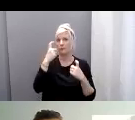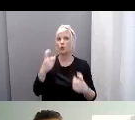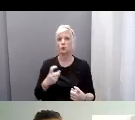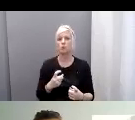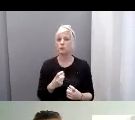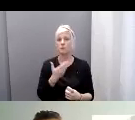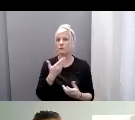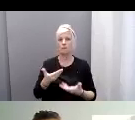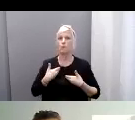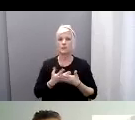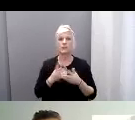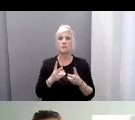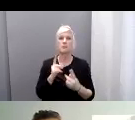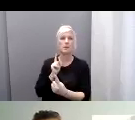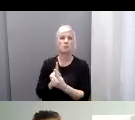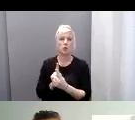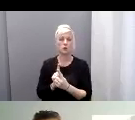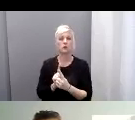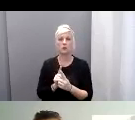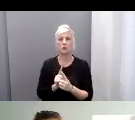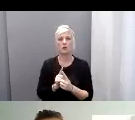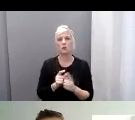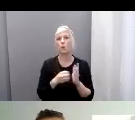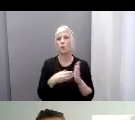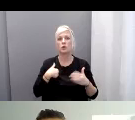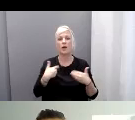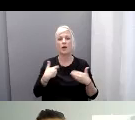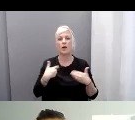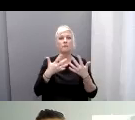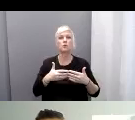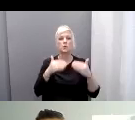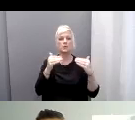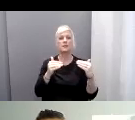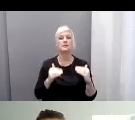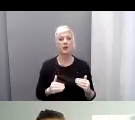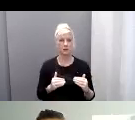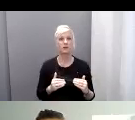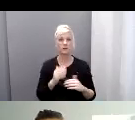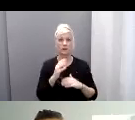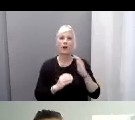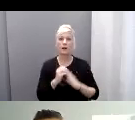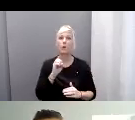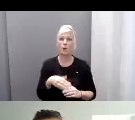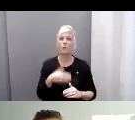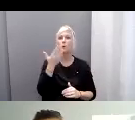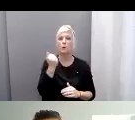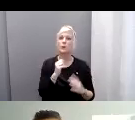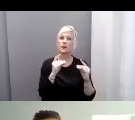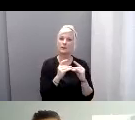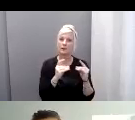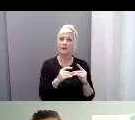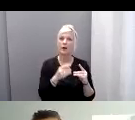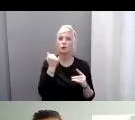utan funktionsnedsättning, som ju också kan bli utsatta på olika sätt. Utan här handlar det också om att kunna dejta och att